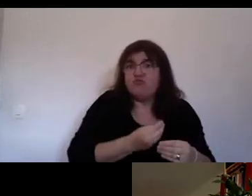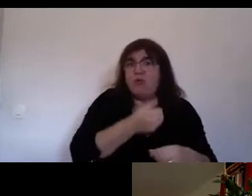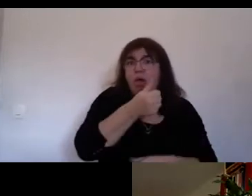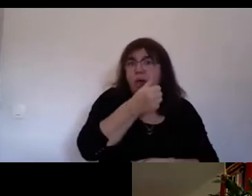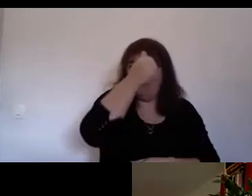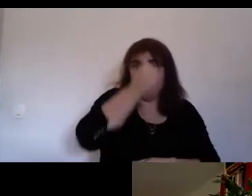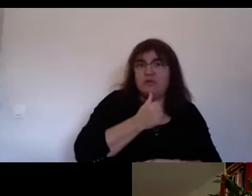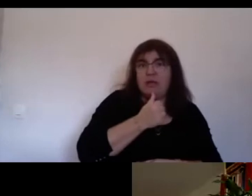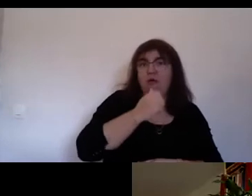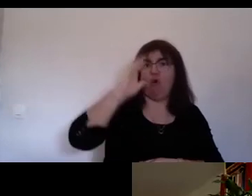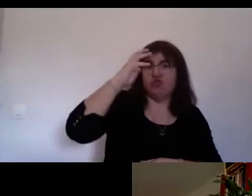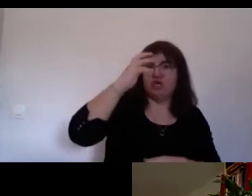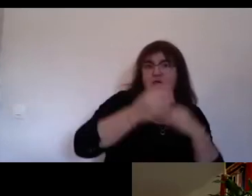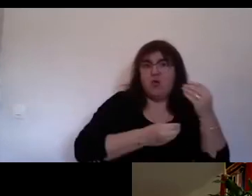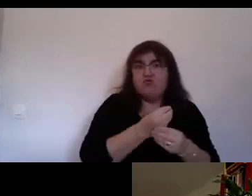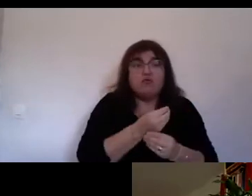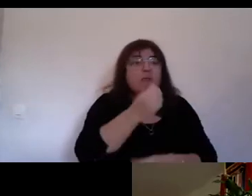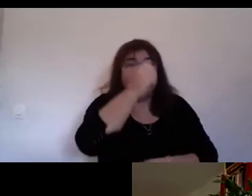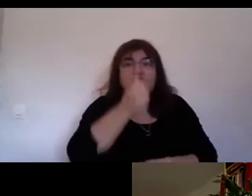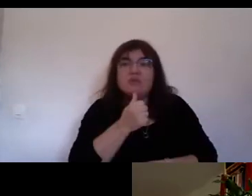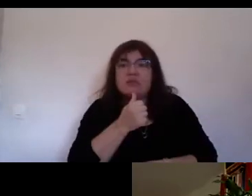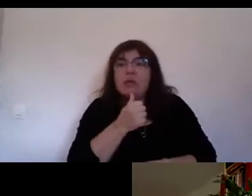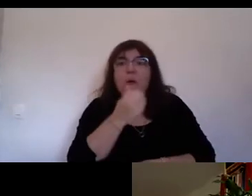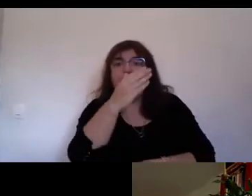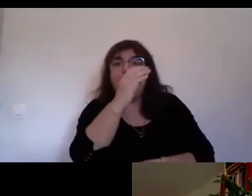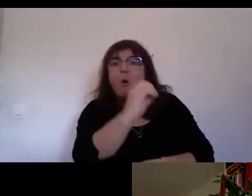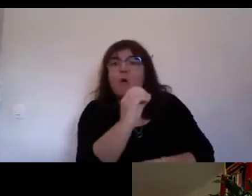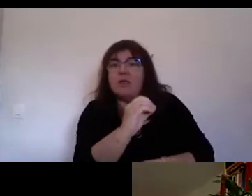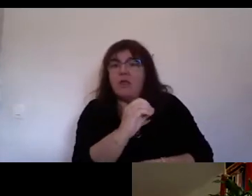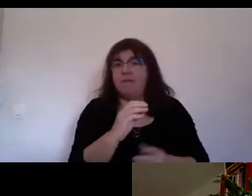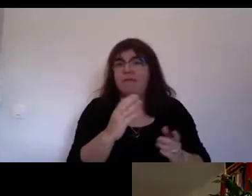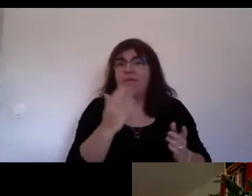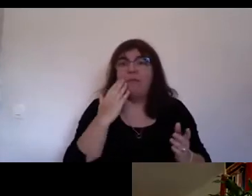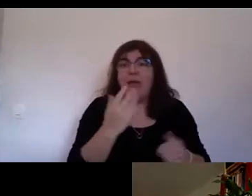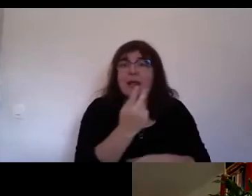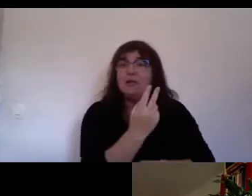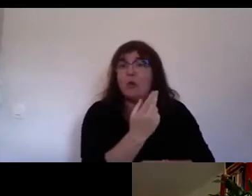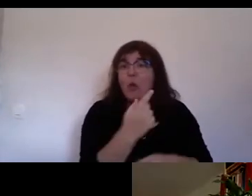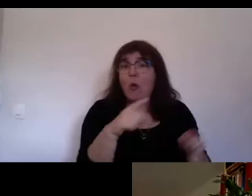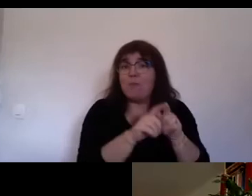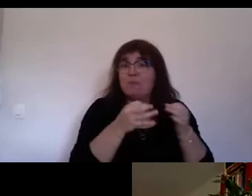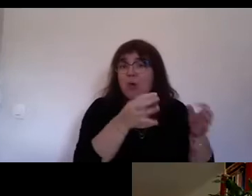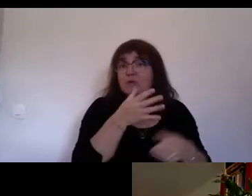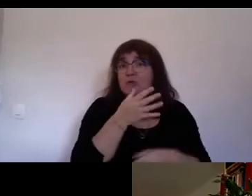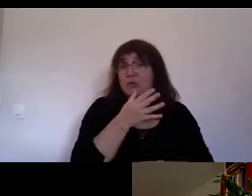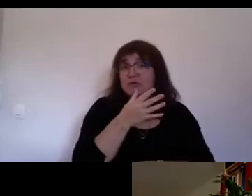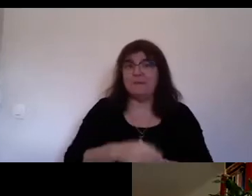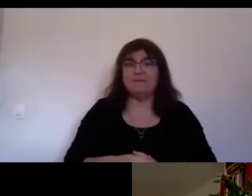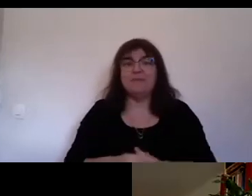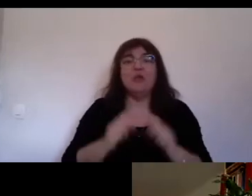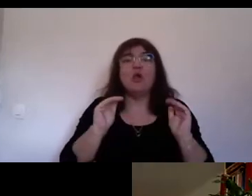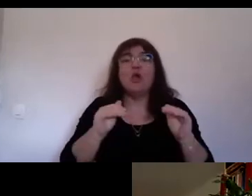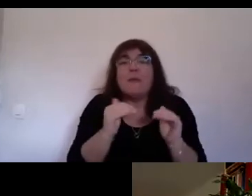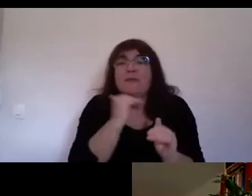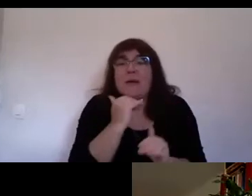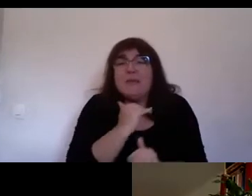sont difficiles d'accès lorsqu'on est sur place. Il y a quand même, rapidement, je voudrais